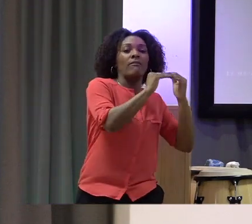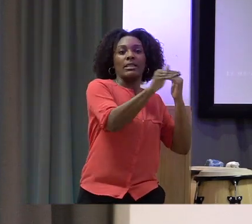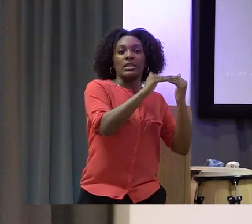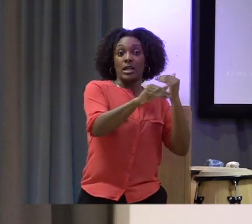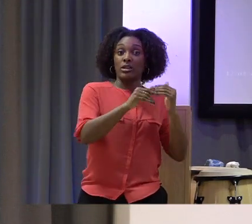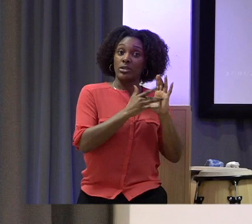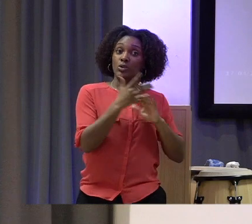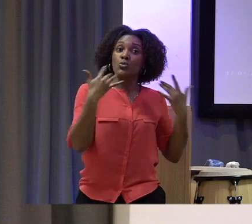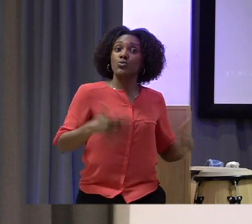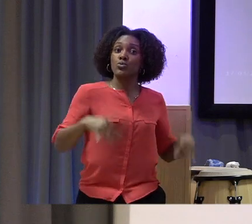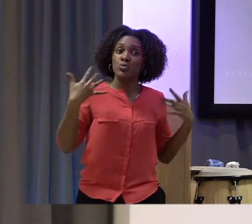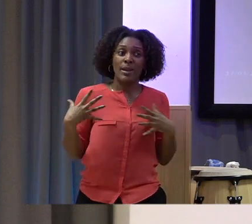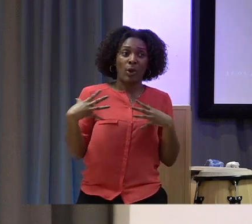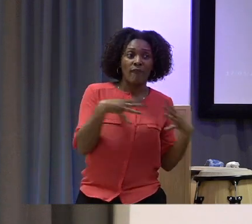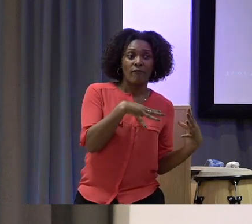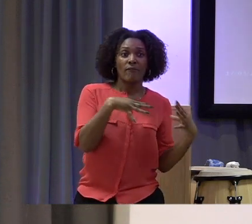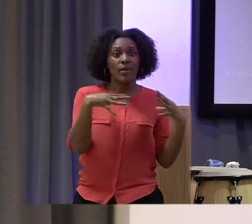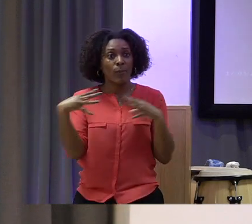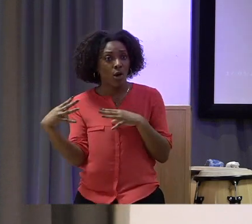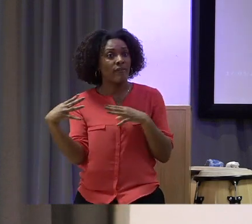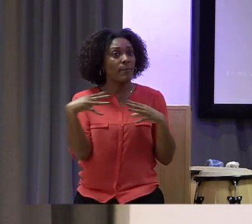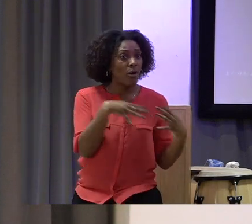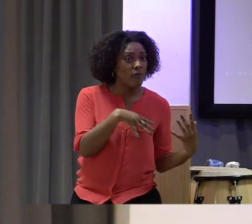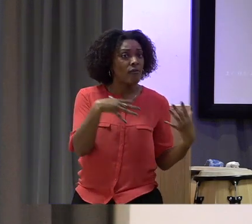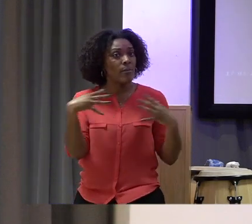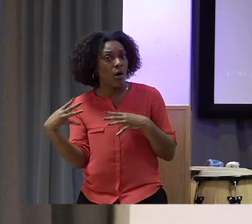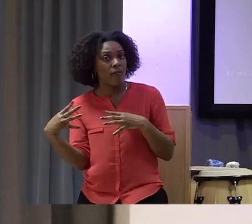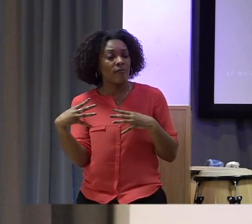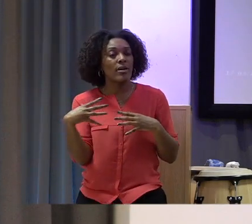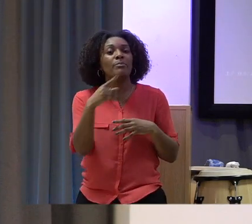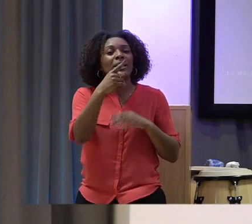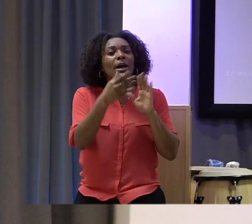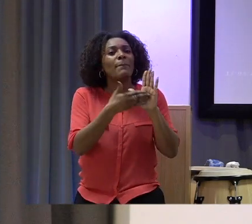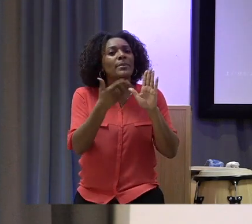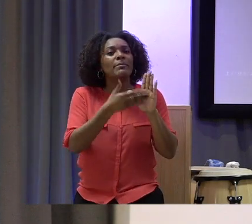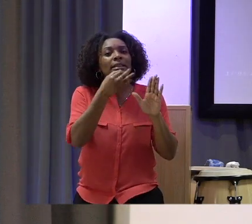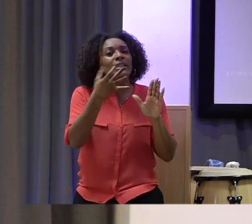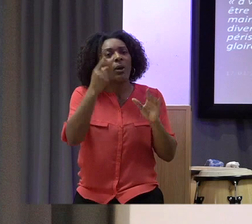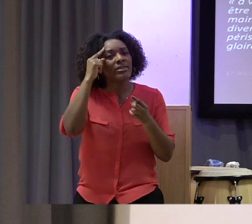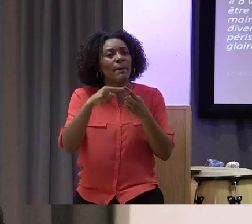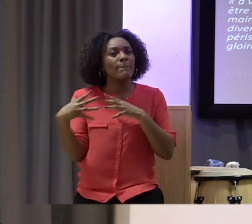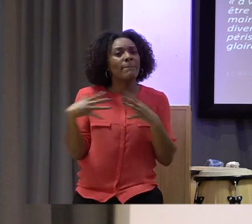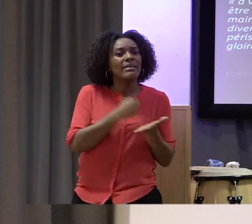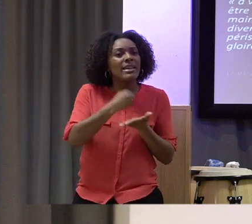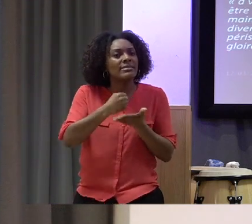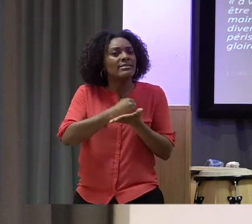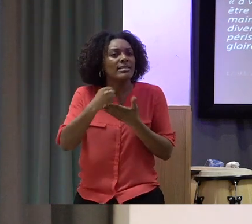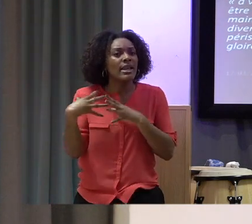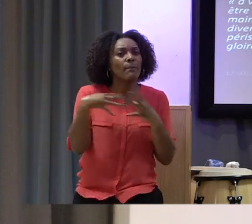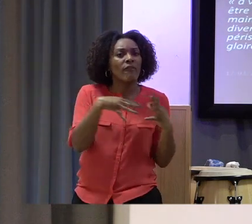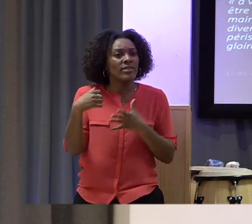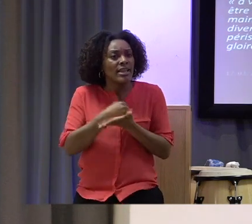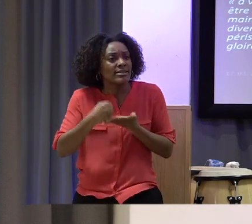épreuve. Ce fut pour lui une épreuve. Et que dit la parole de Dieu de l'épreuve? Nous avons deux textes